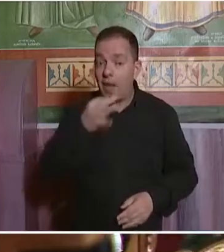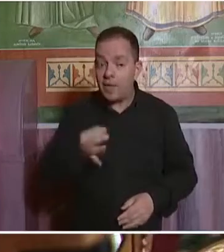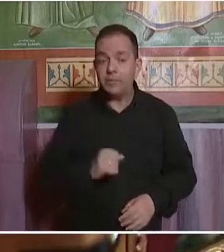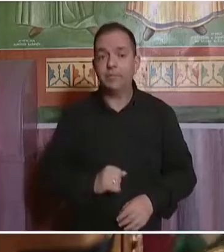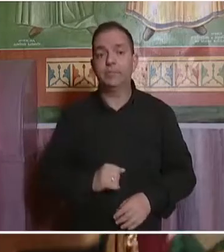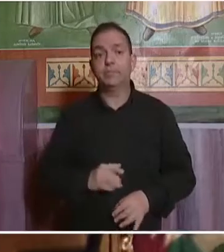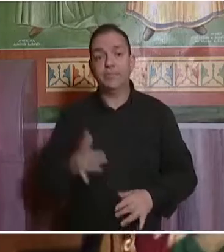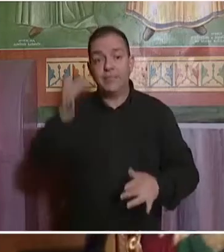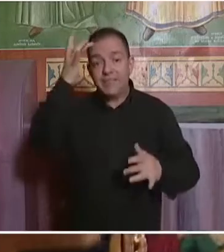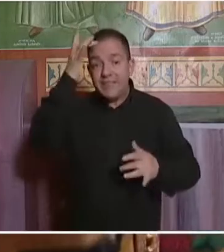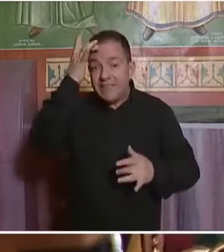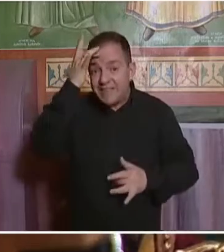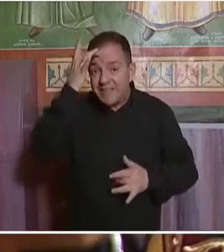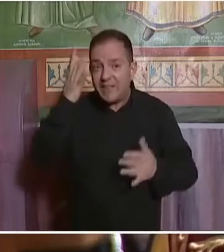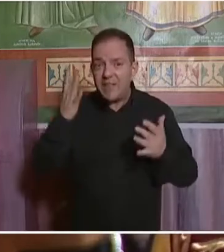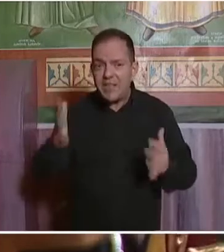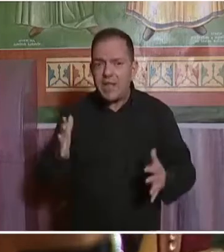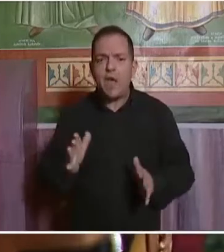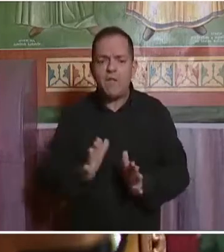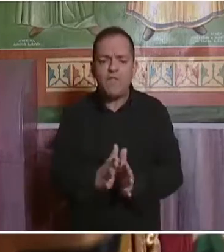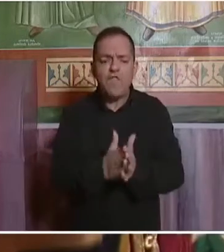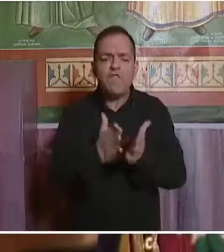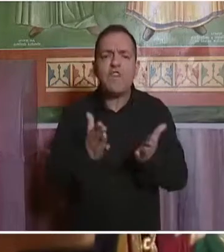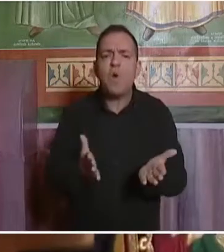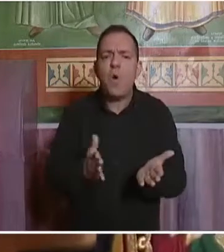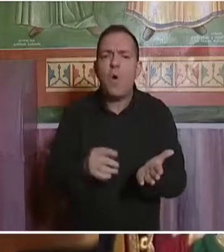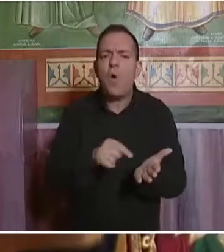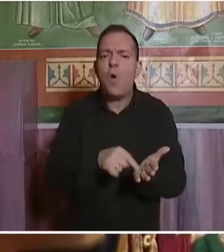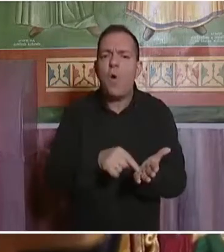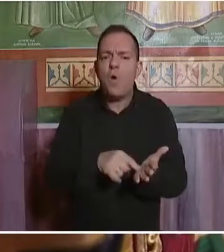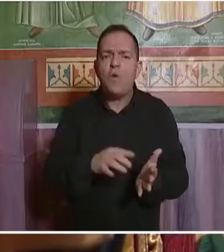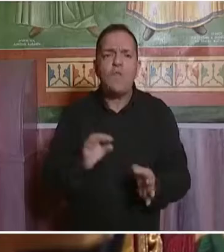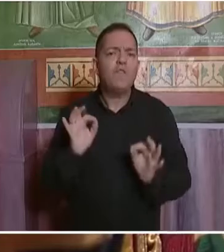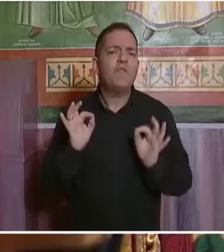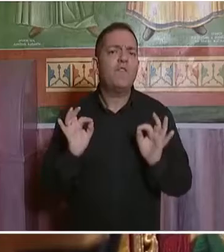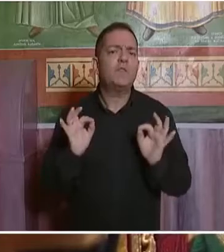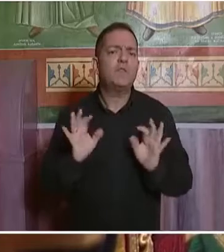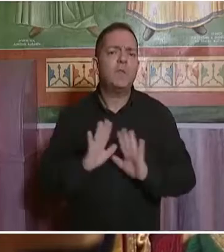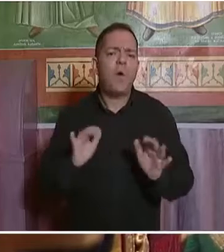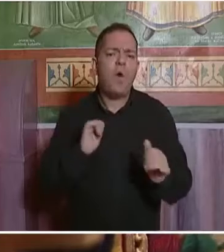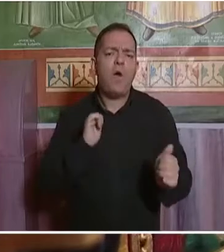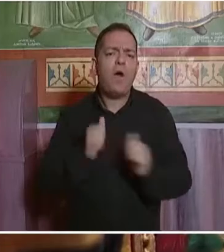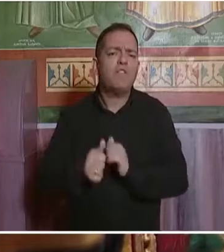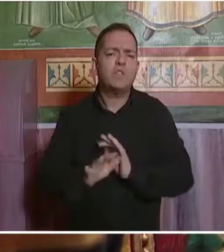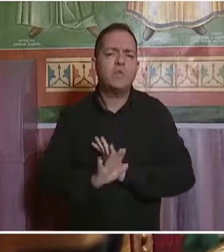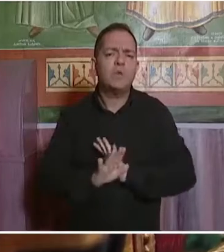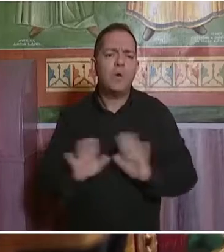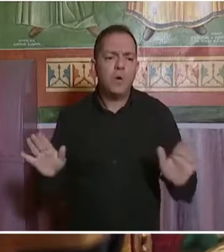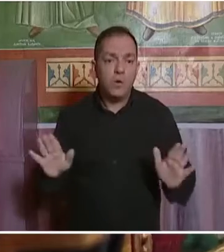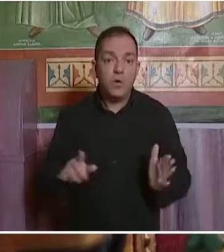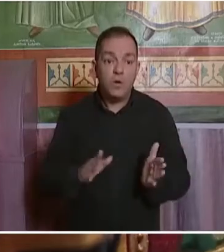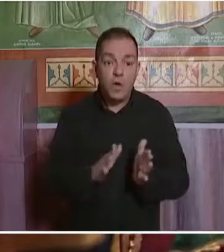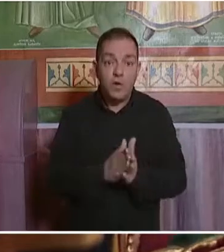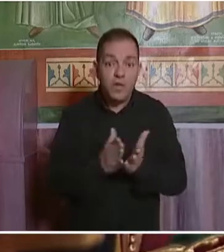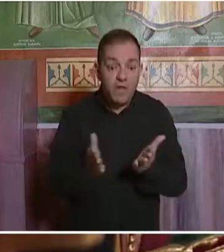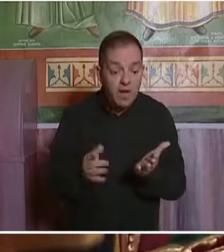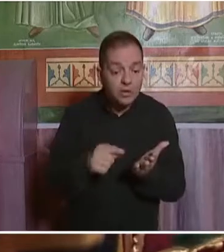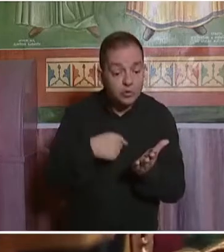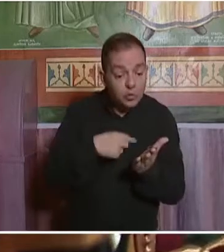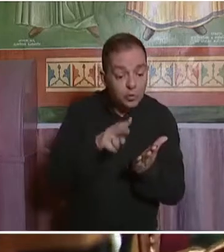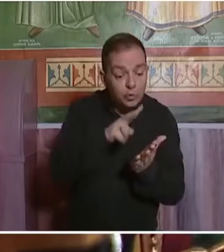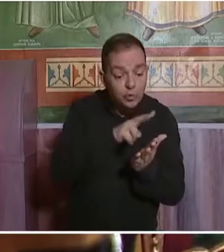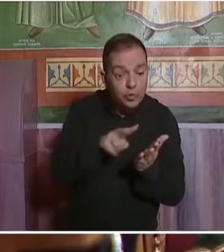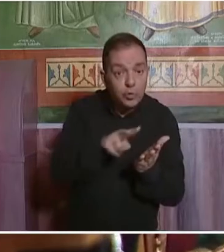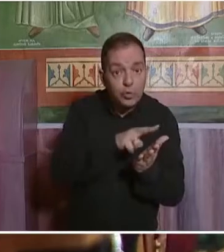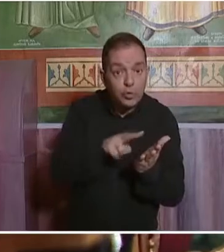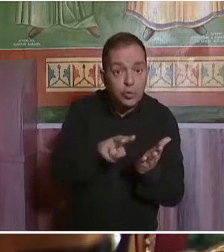συνείδηση φυσική βίβλο μέσα στην οποία ο άνθρωπος μπορεί να διαβάσει